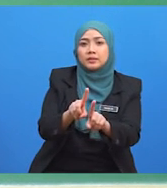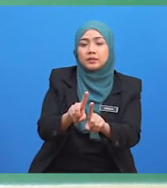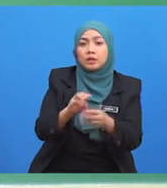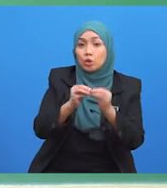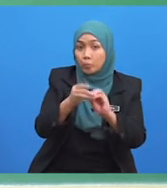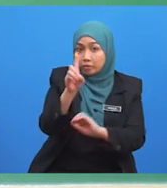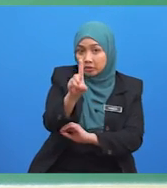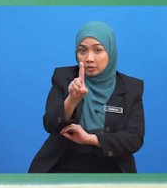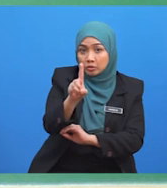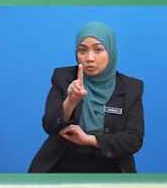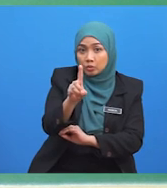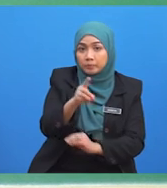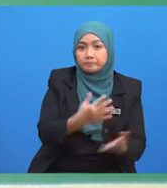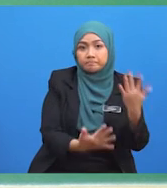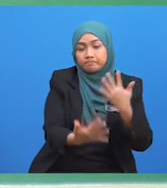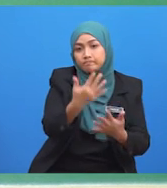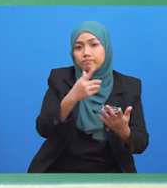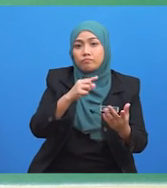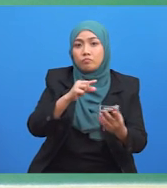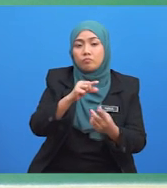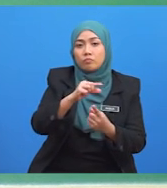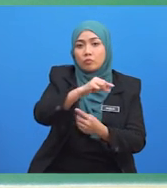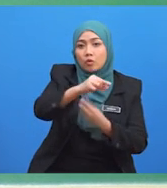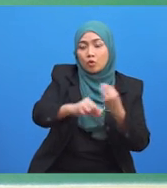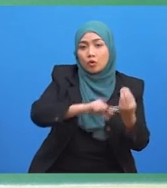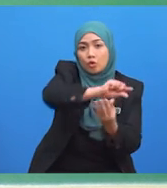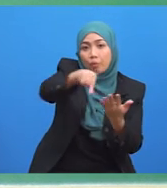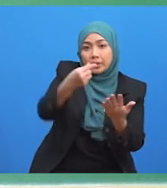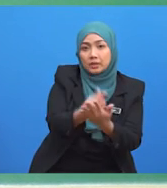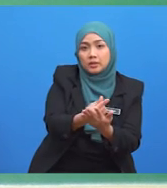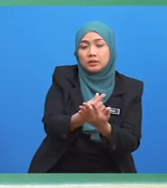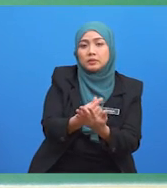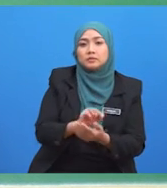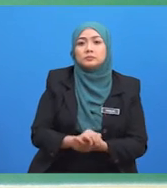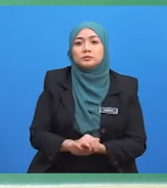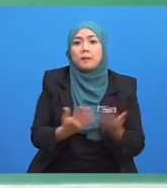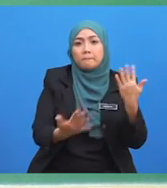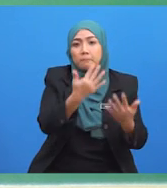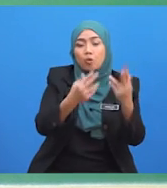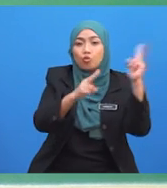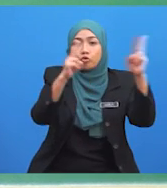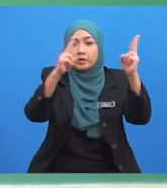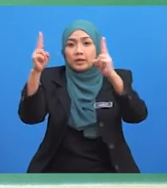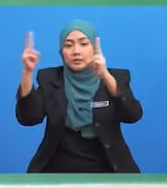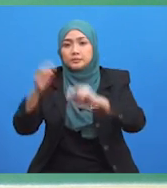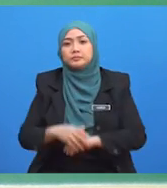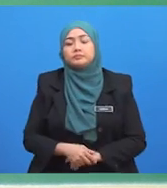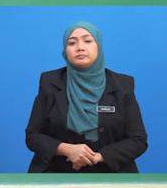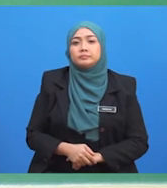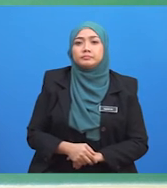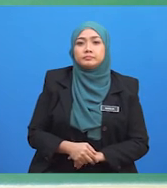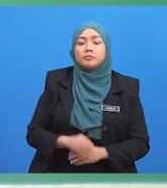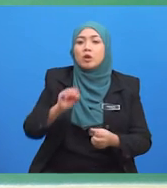pertama, pemanasan global. Kedua, pencemaran udara. Soalan